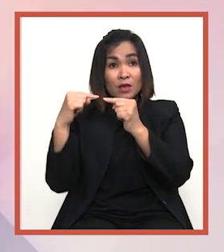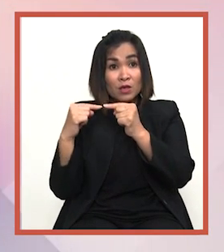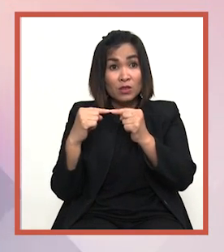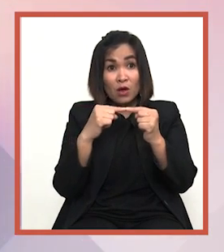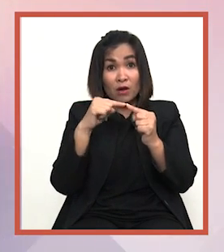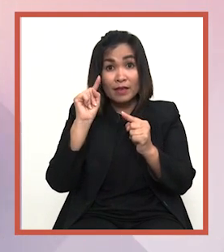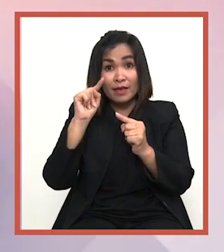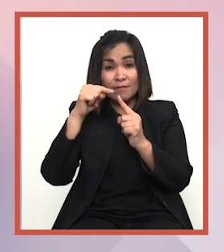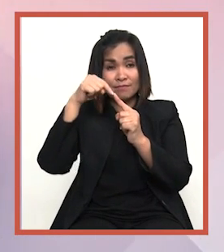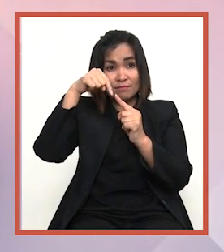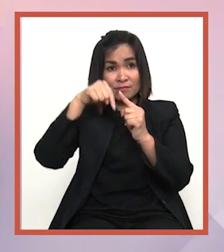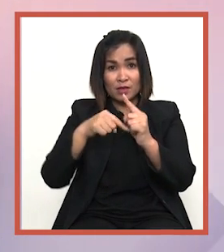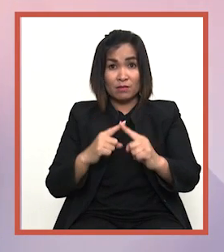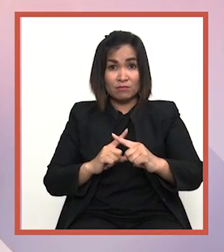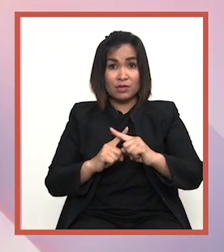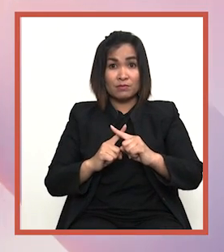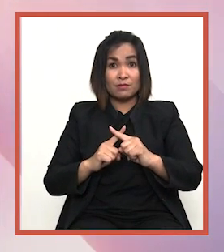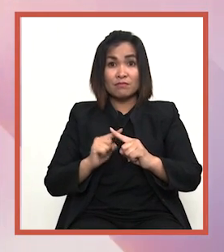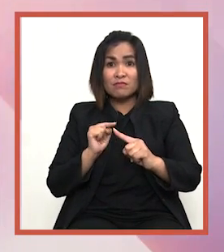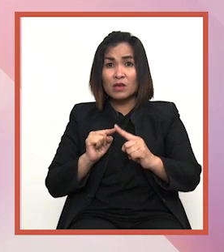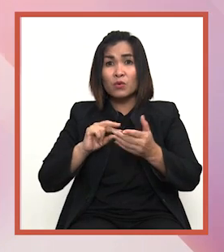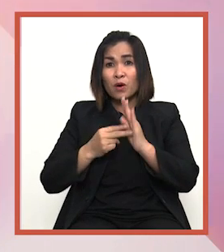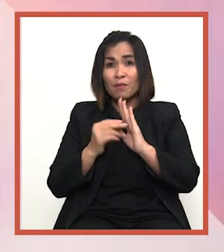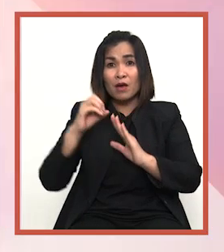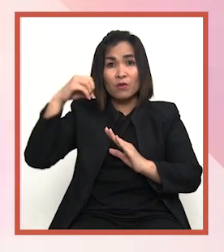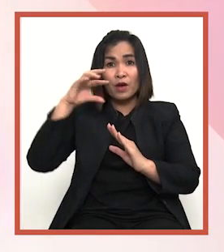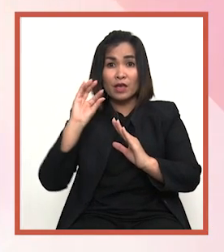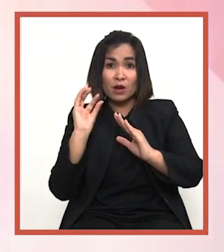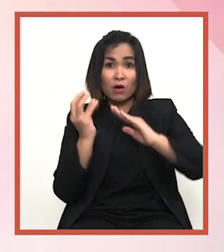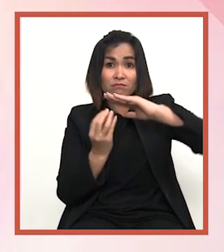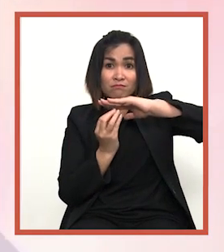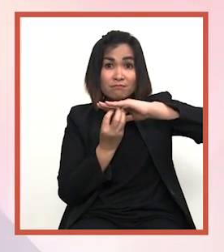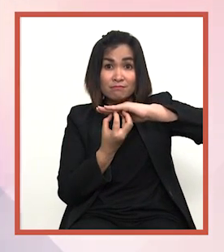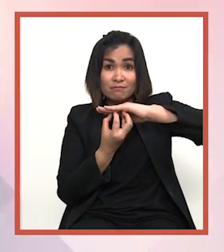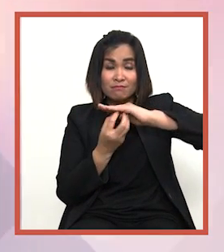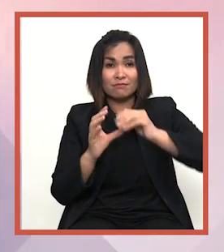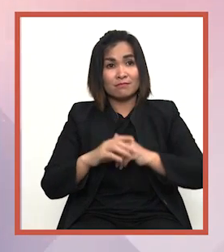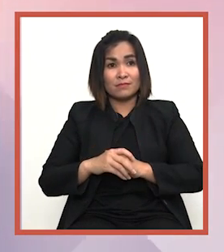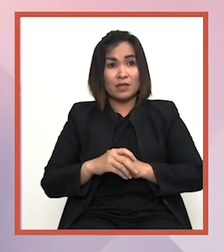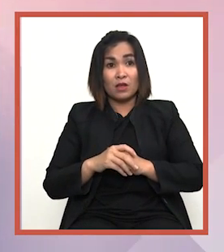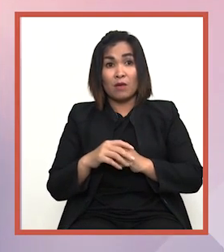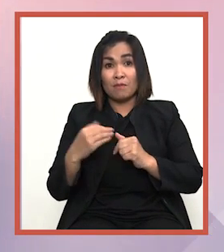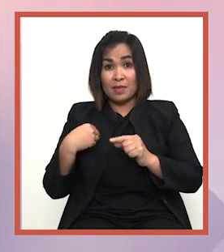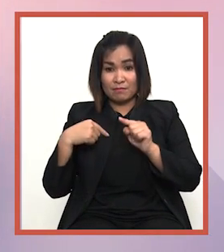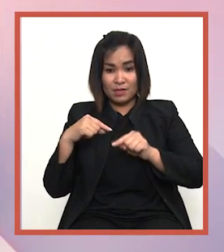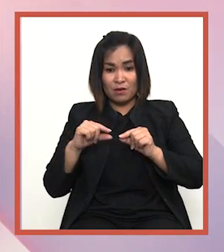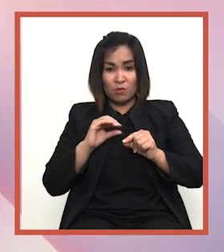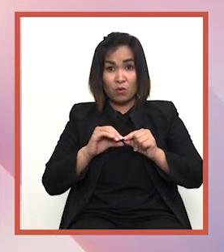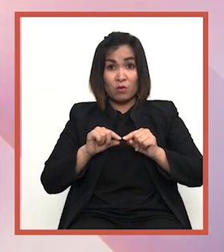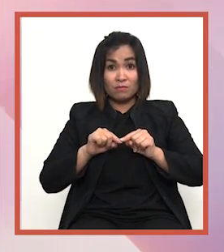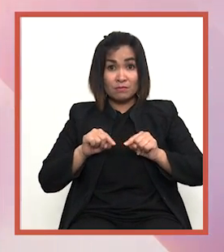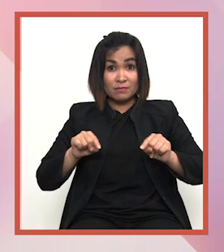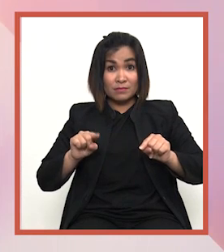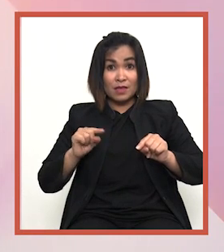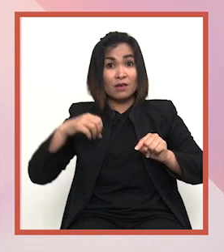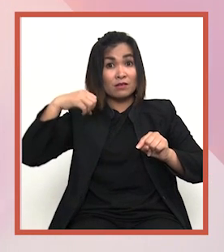โหลดลักษณะจะคล้ายๆกับกากบาทนะครับตัวนี้นะครับจะเป็นหลอดไฟนั่นเองนะครับแล้วก็จะต่อเข้ากับสายไฟอีกด้านหนึ่งนะครับอัน